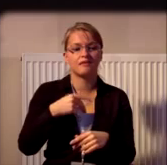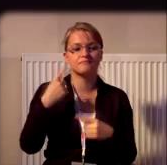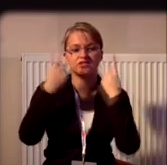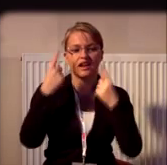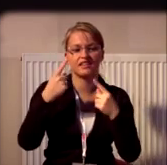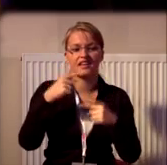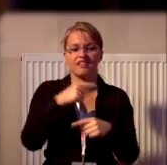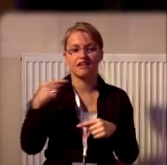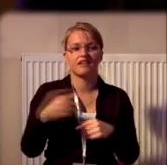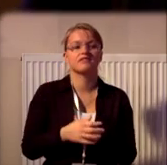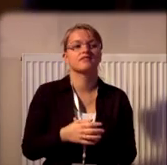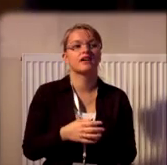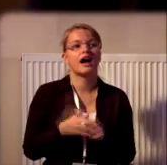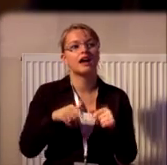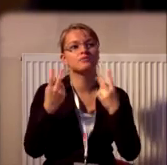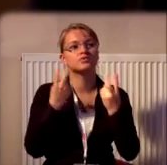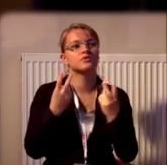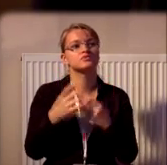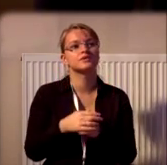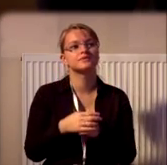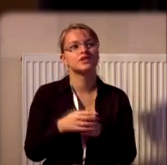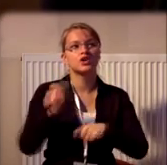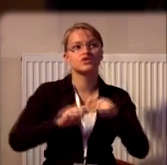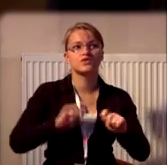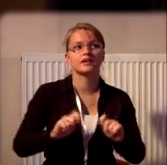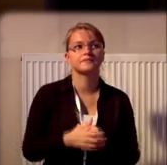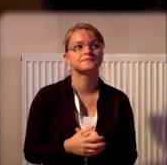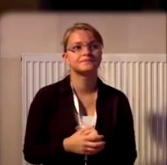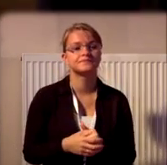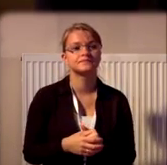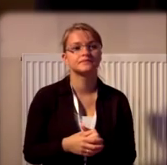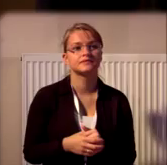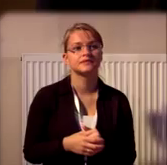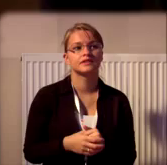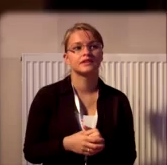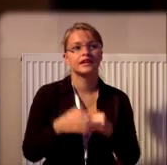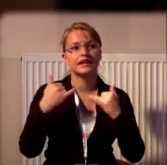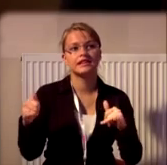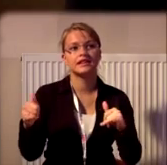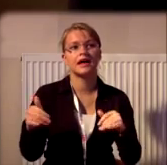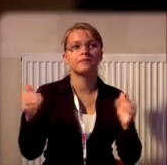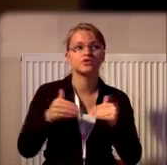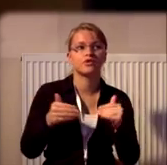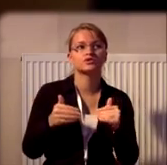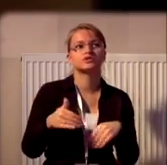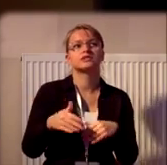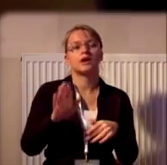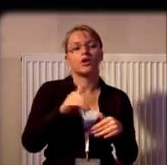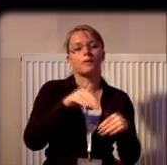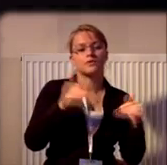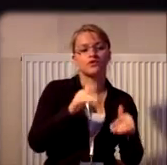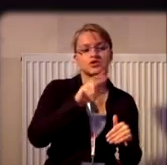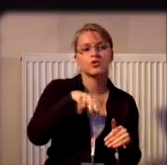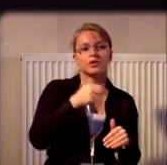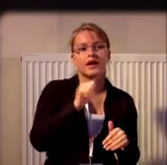i poszukałyśmy rozwiązania w postaci innych środków, czyli środków unijnych. Proszę Państwa, w Polsce